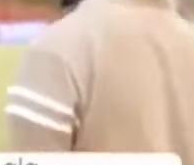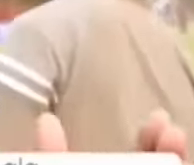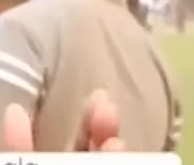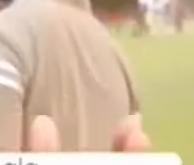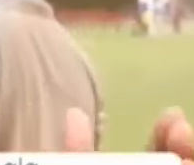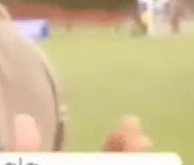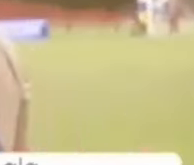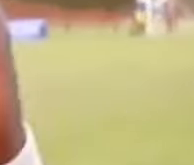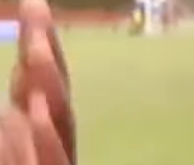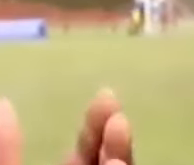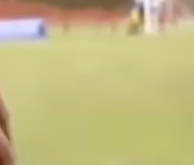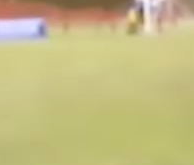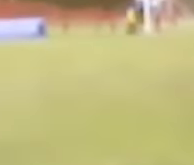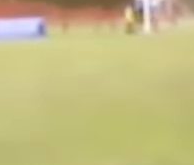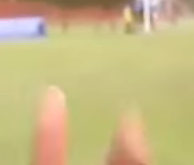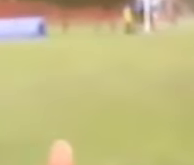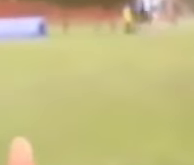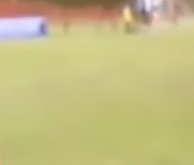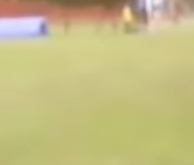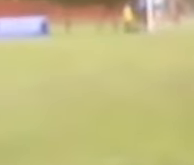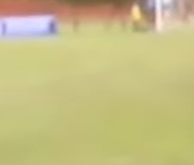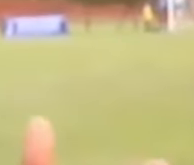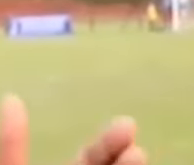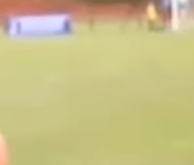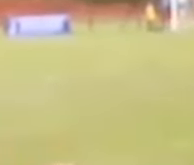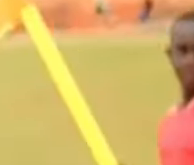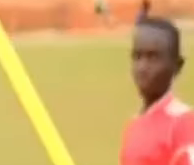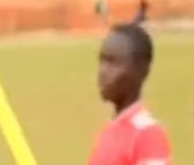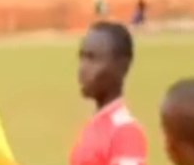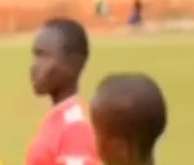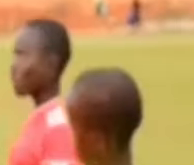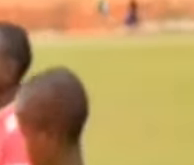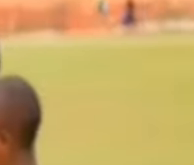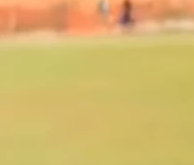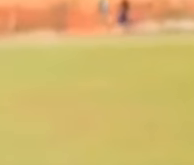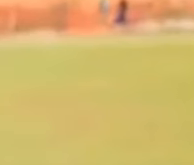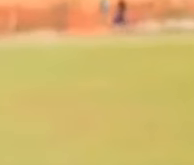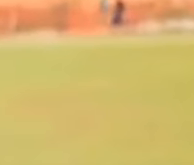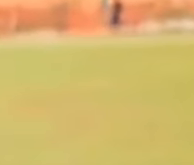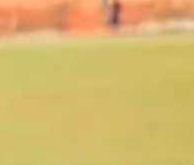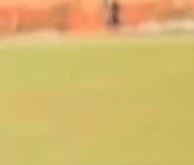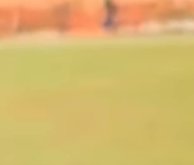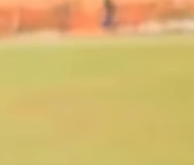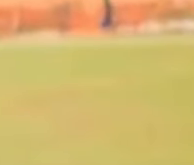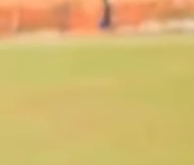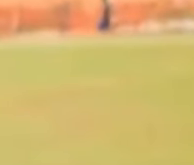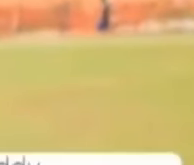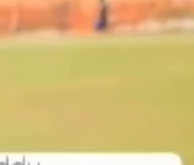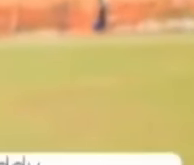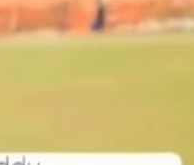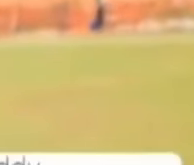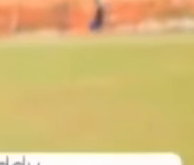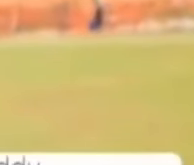ne buli muntu arabye eke tadabu va mu mbere nse chikoze echi nse chi mukubiriza bukubiriza mwena